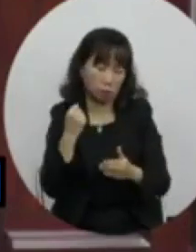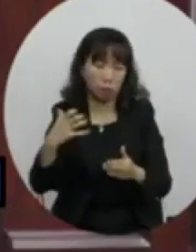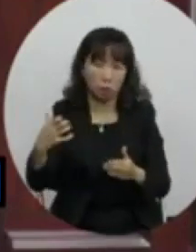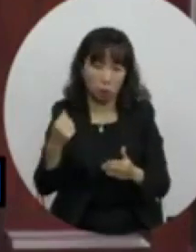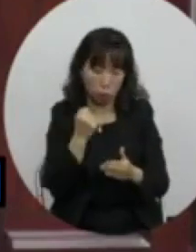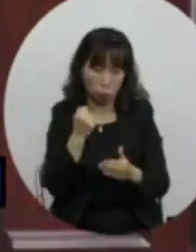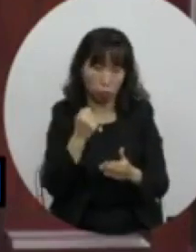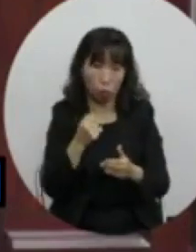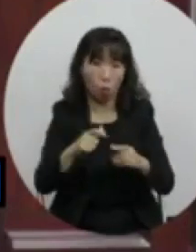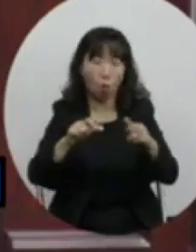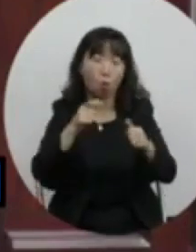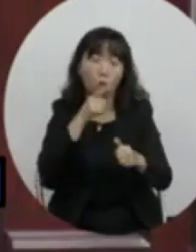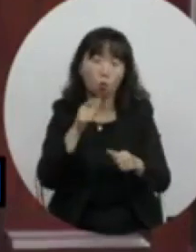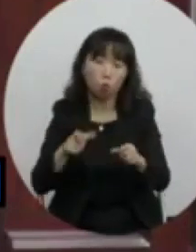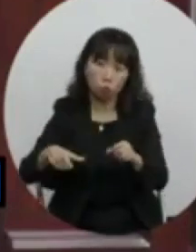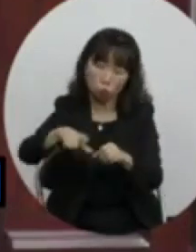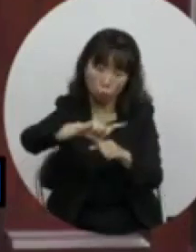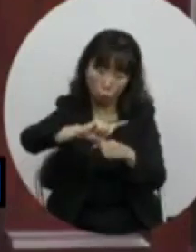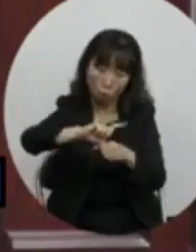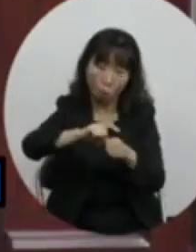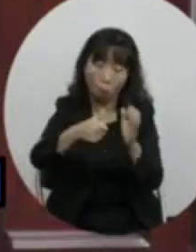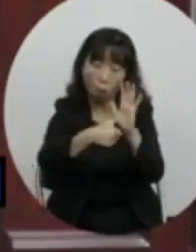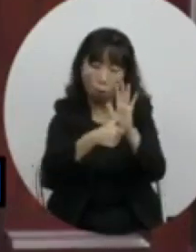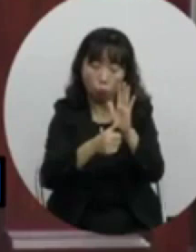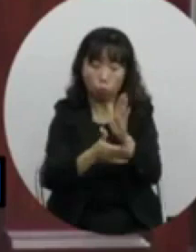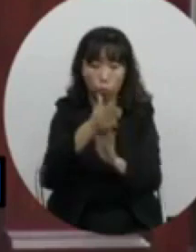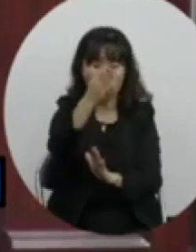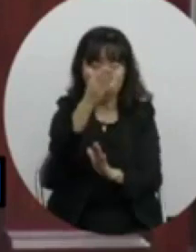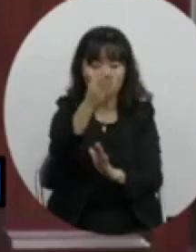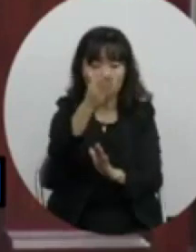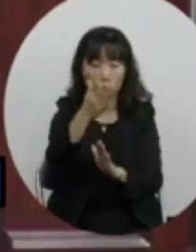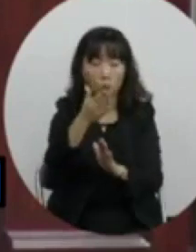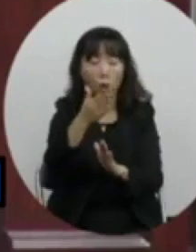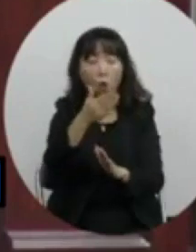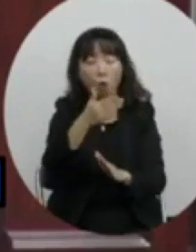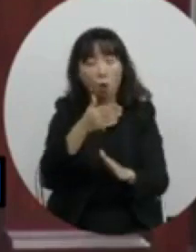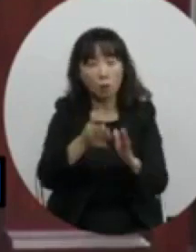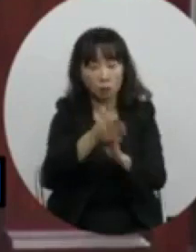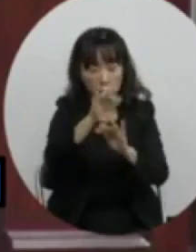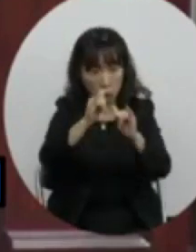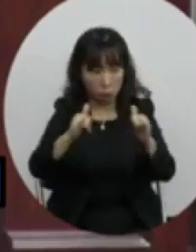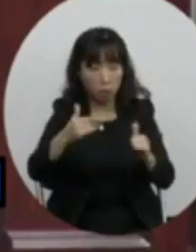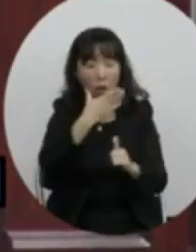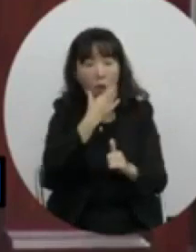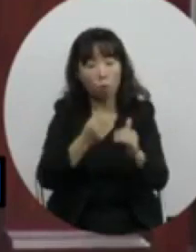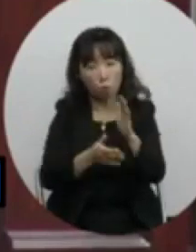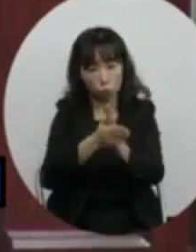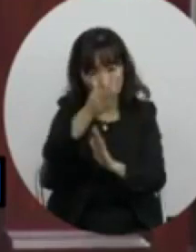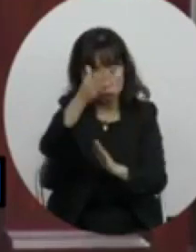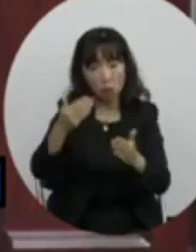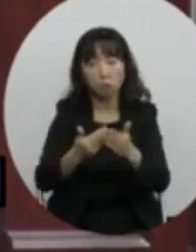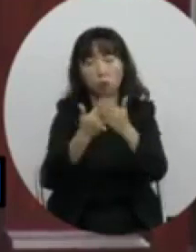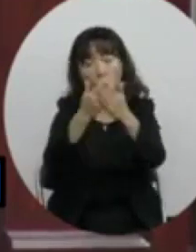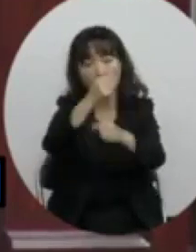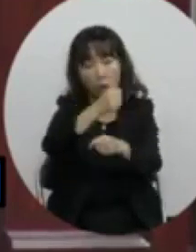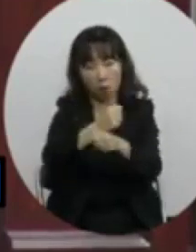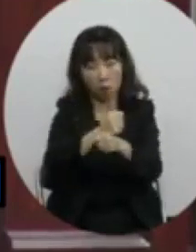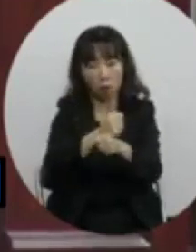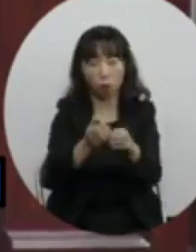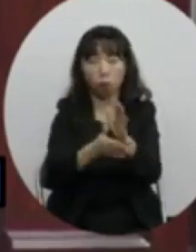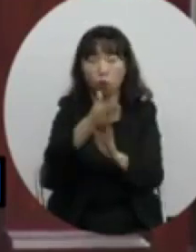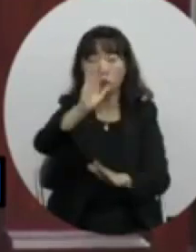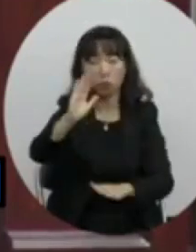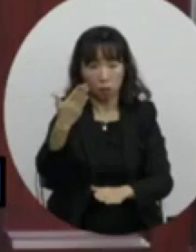명품 도시로서의 기반을 다져 시민의 행복을 증진시키는 지속 성장이 가능한 혁신 도시가